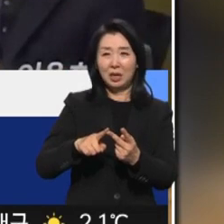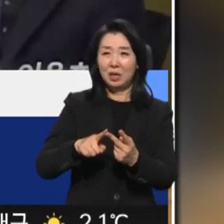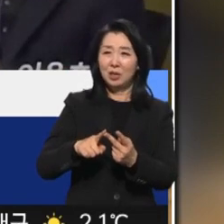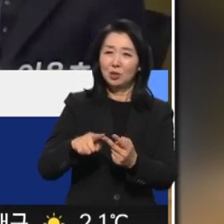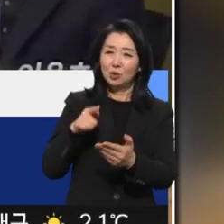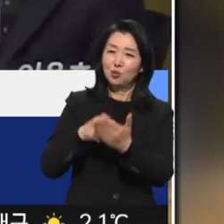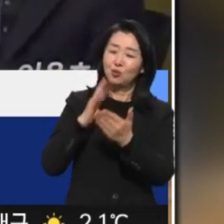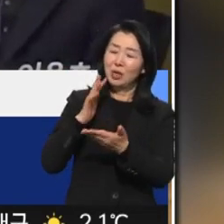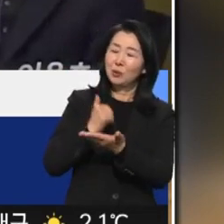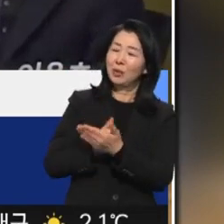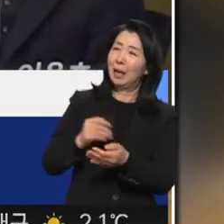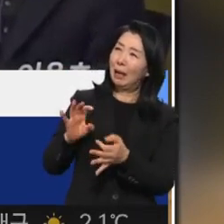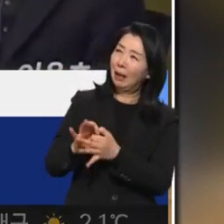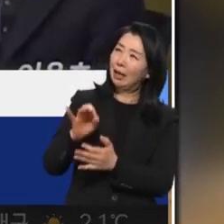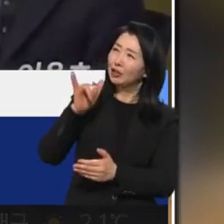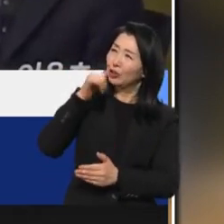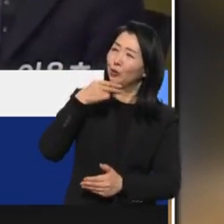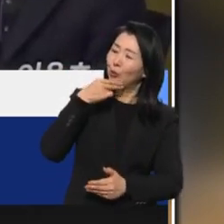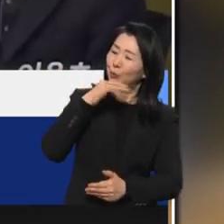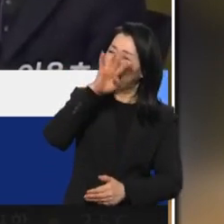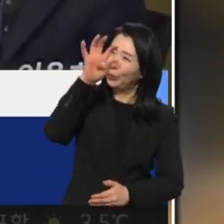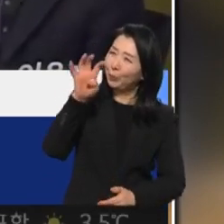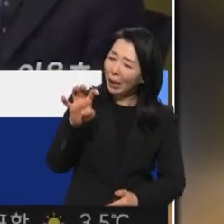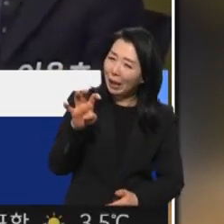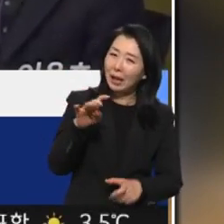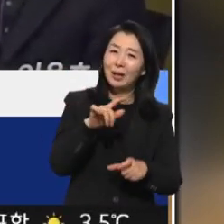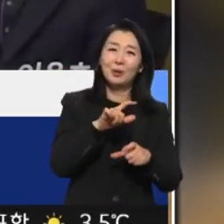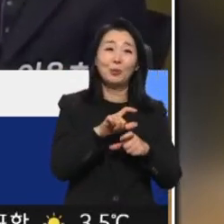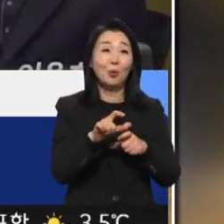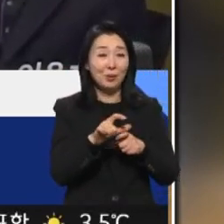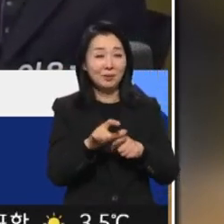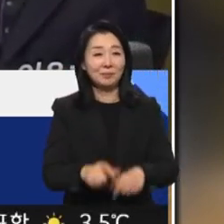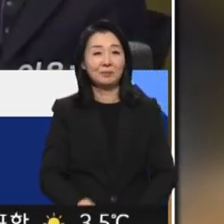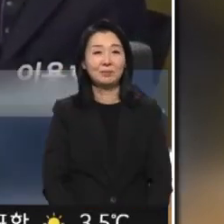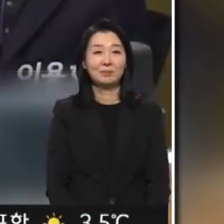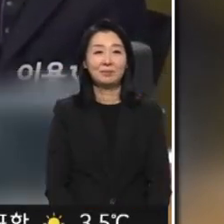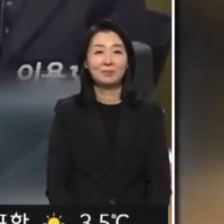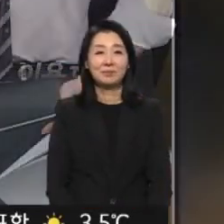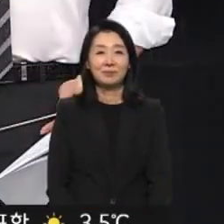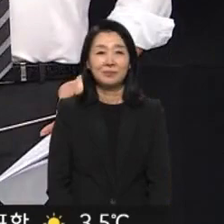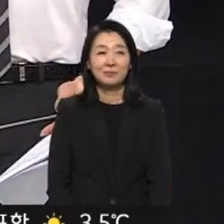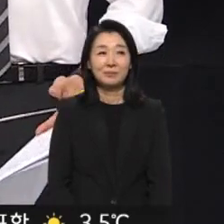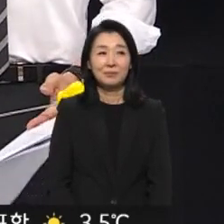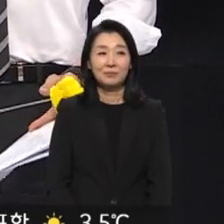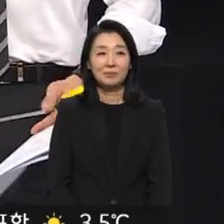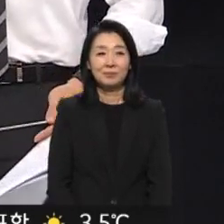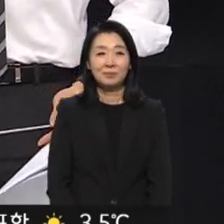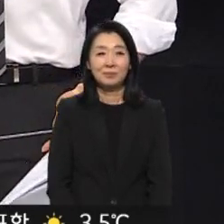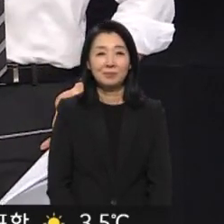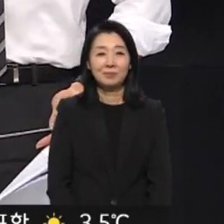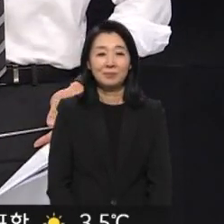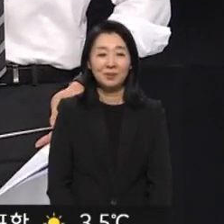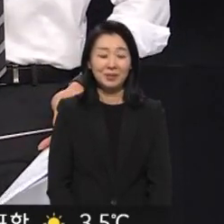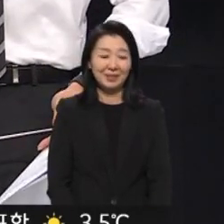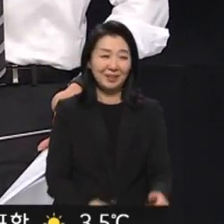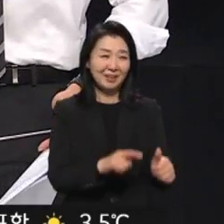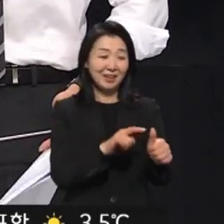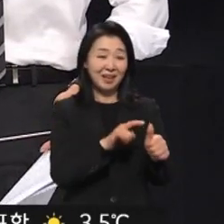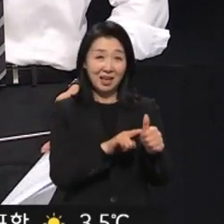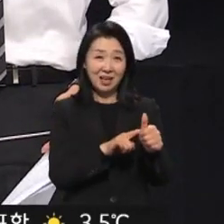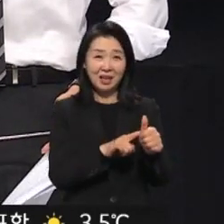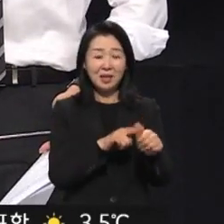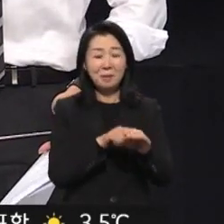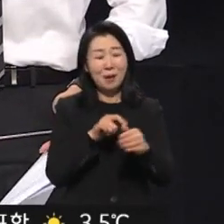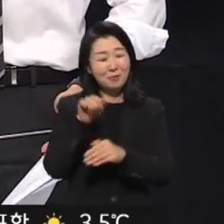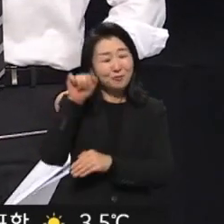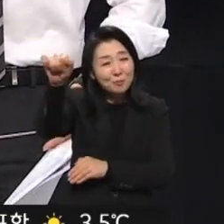수 있는 것이냐. 이런 여러 가지 가지고 지금 탐문하고 대통령... 이미 본인 마음은 출마 쪽으로 기운